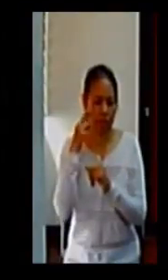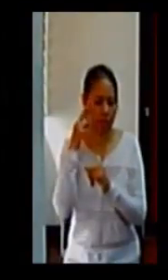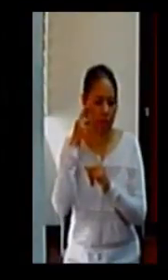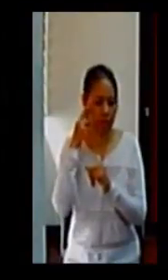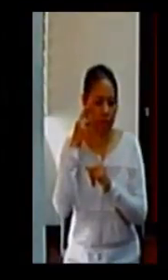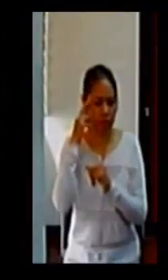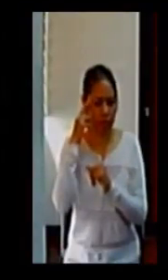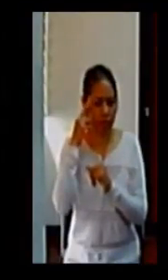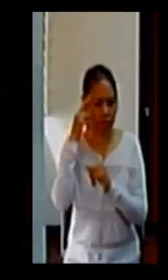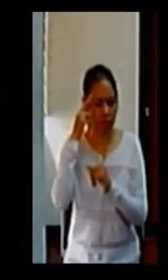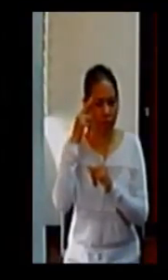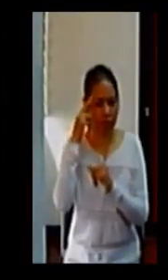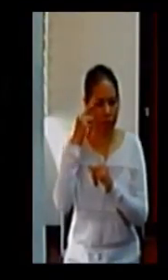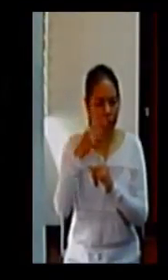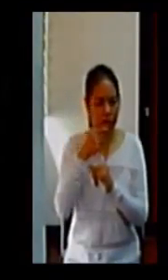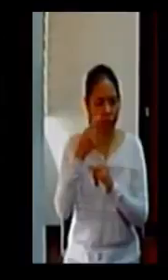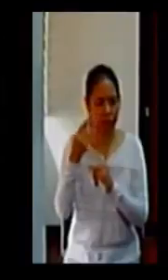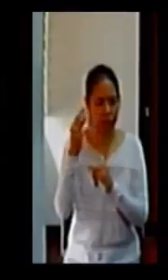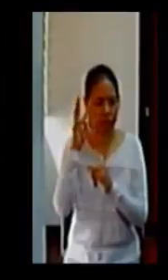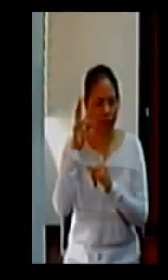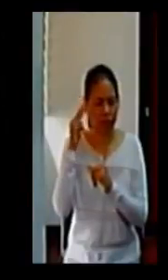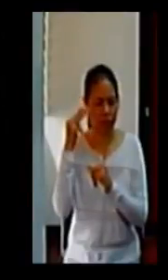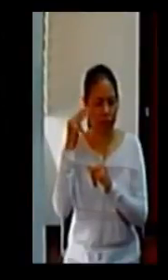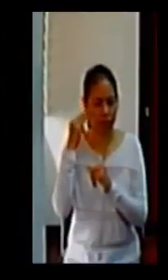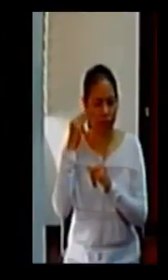Ginoong Mamanglo was that na